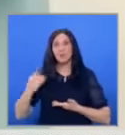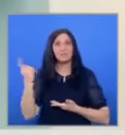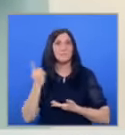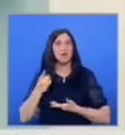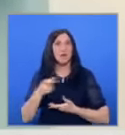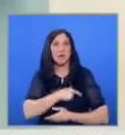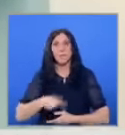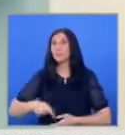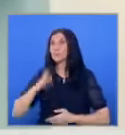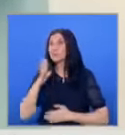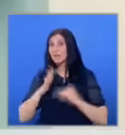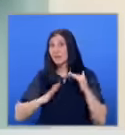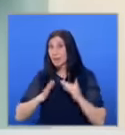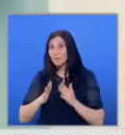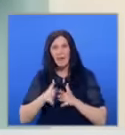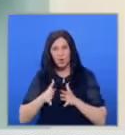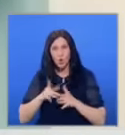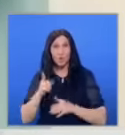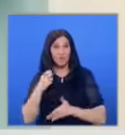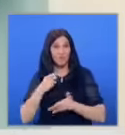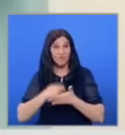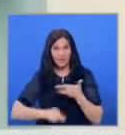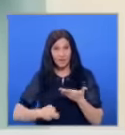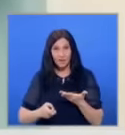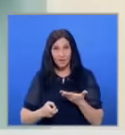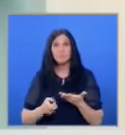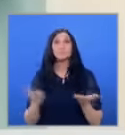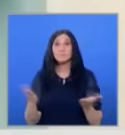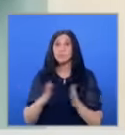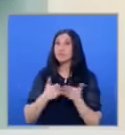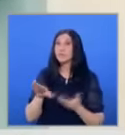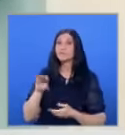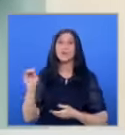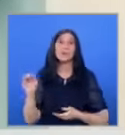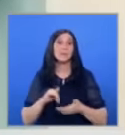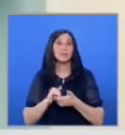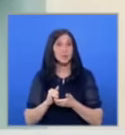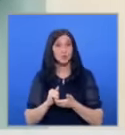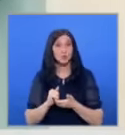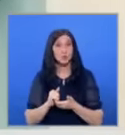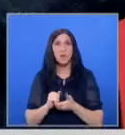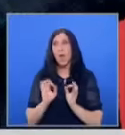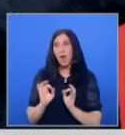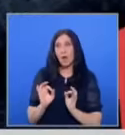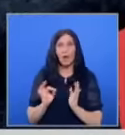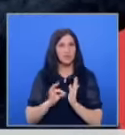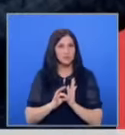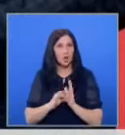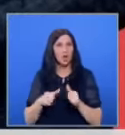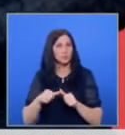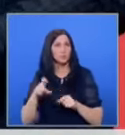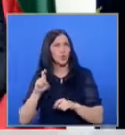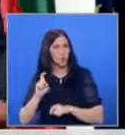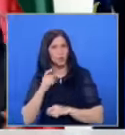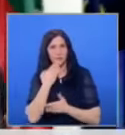Македония, която твърди, че членството в Европейския съюз е реална цел. Любчо